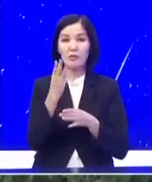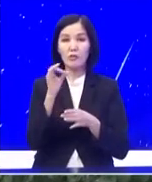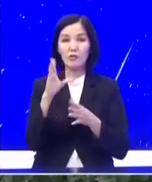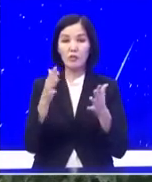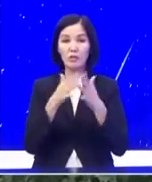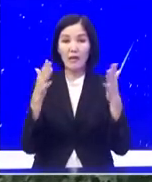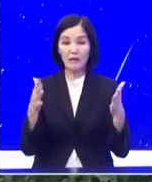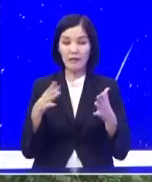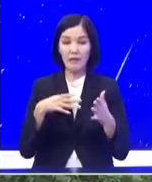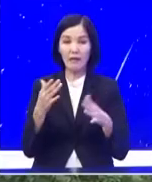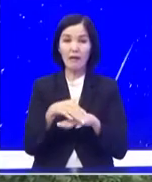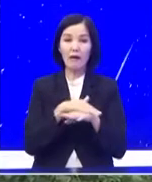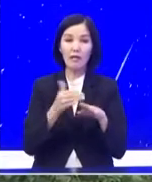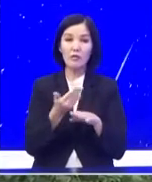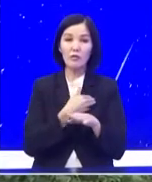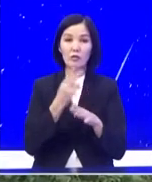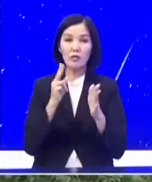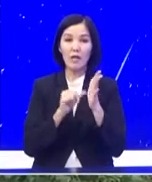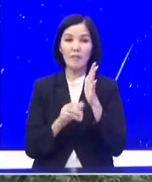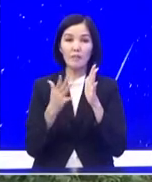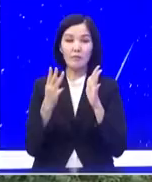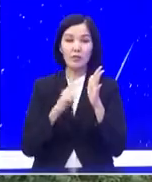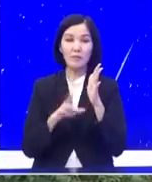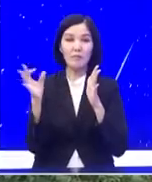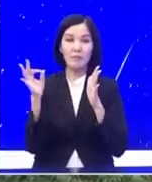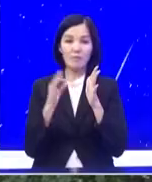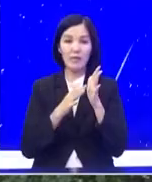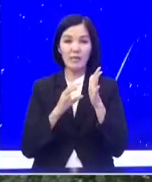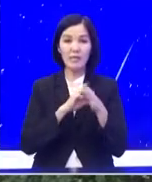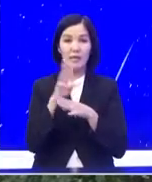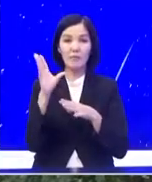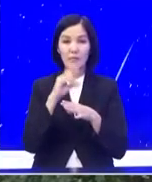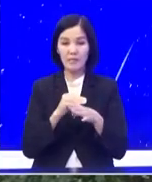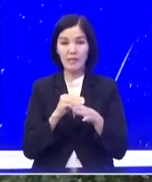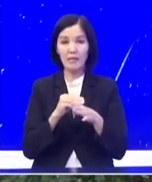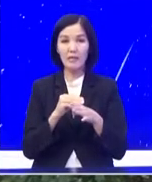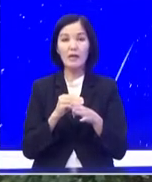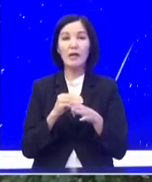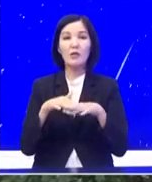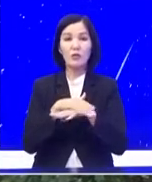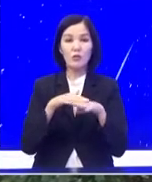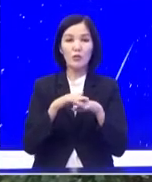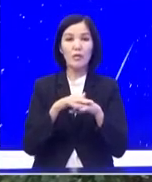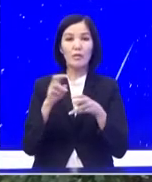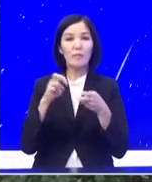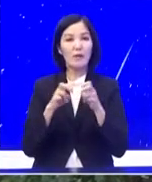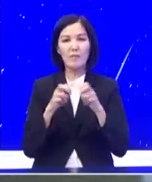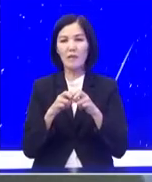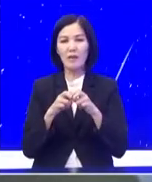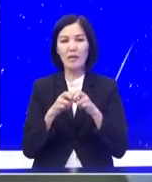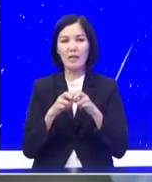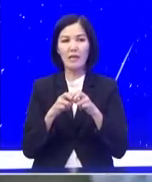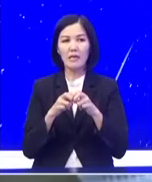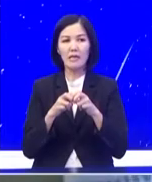артыпты. Халықтың сұранысын 65-70%-ға дейін өтедік дейді компания басшысы. Маман тұрғындарды әуре сарсанға түспей, жоқ